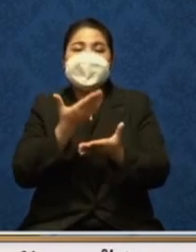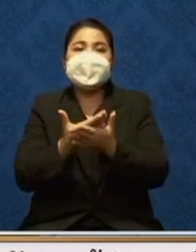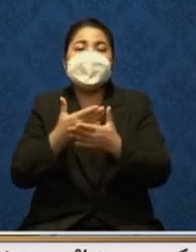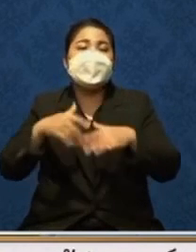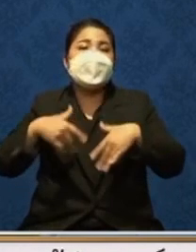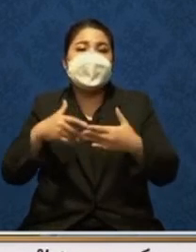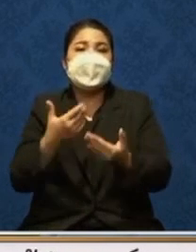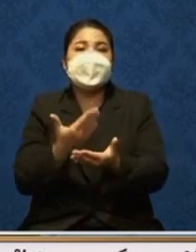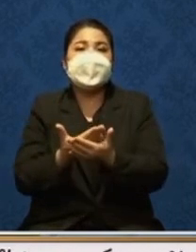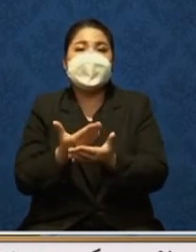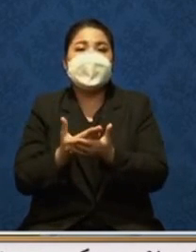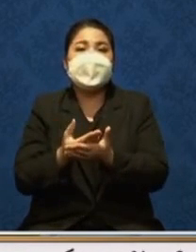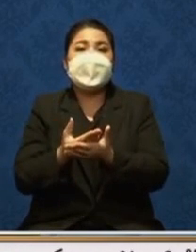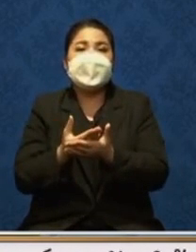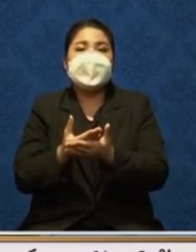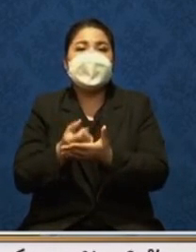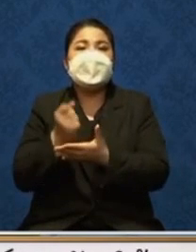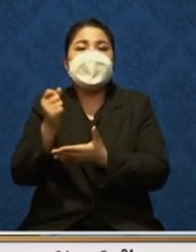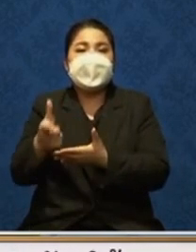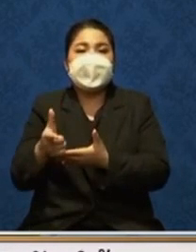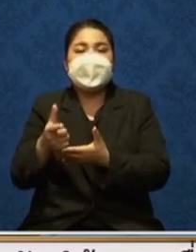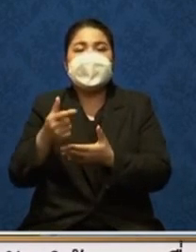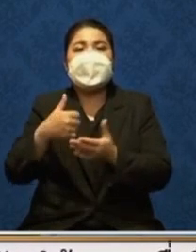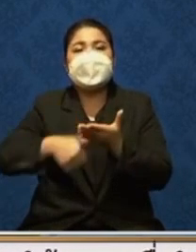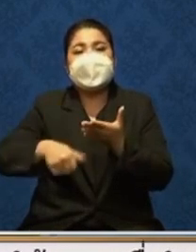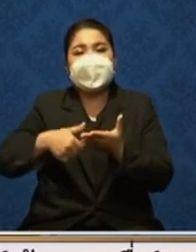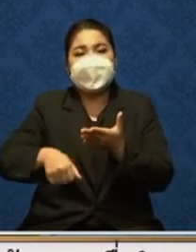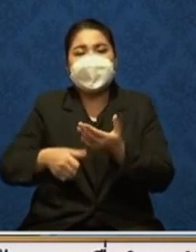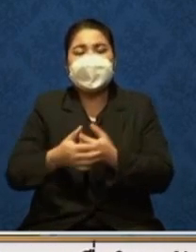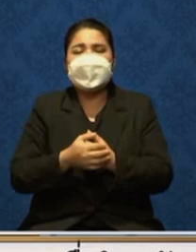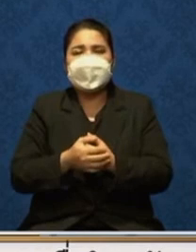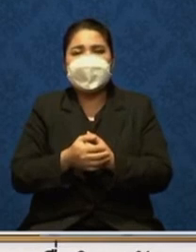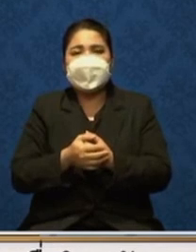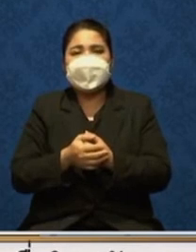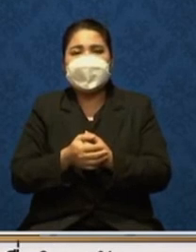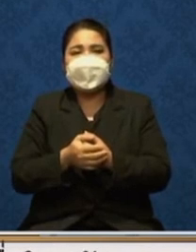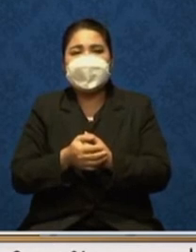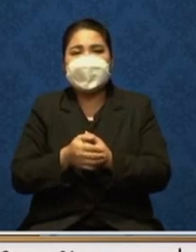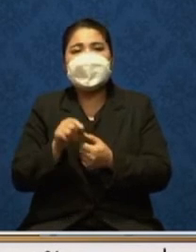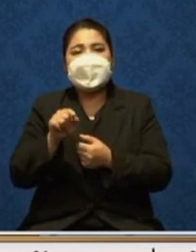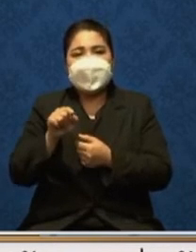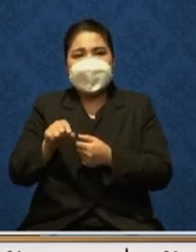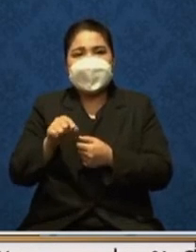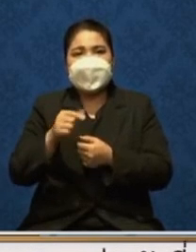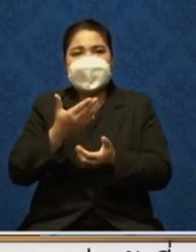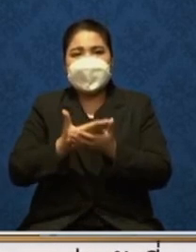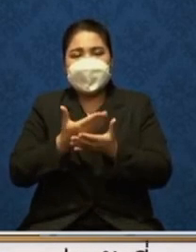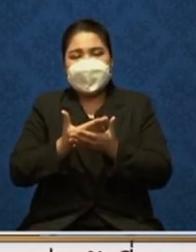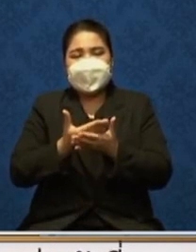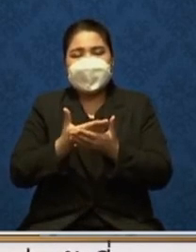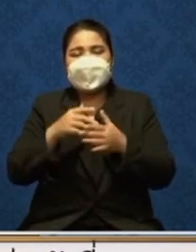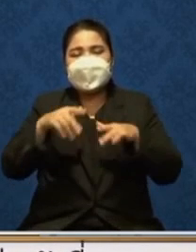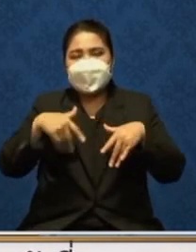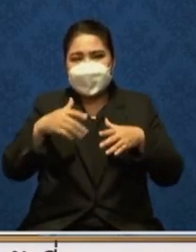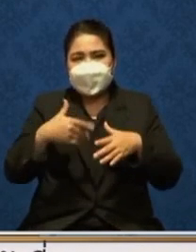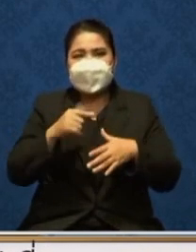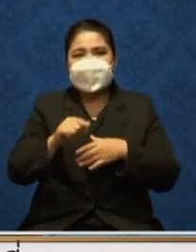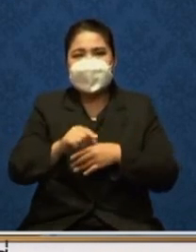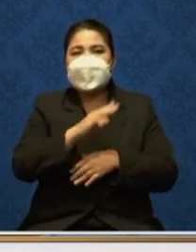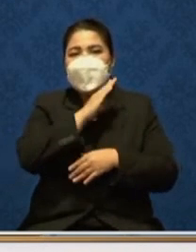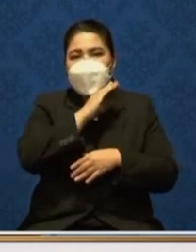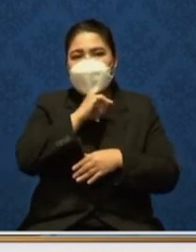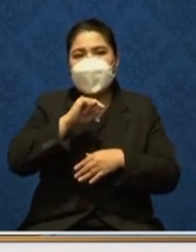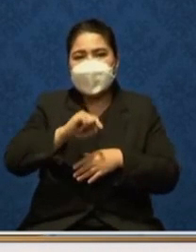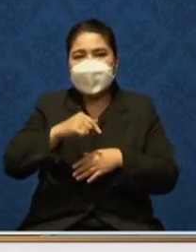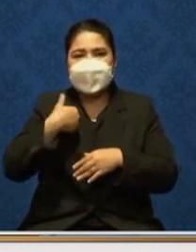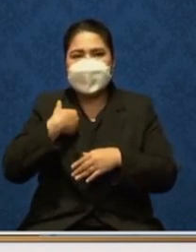จะและถ้าเป็เคสนี้จิๆ แปลว่า ท่านรธมนตรีสำแดงรายได้เป็เทศ และหบเรงภาษีซึกคง